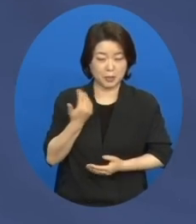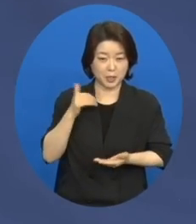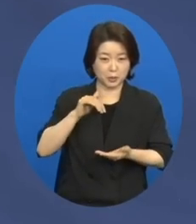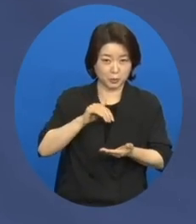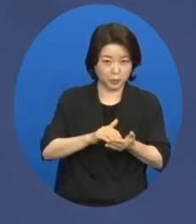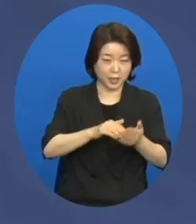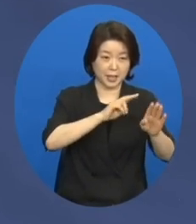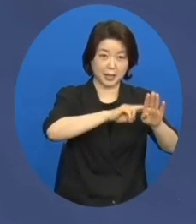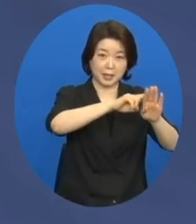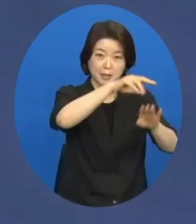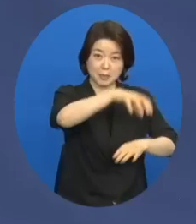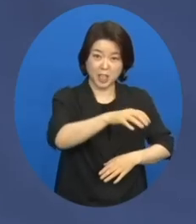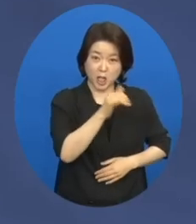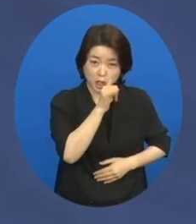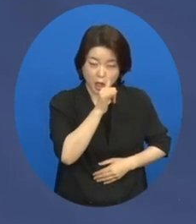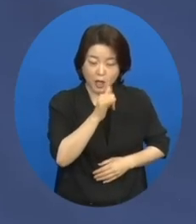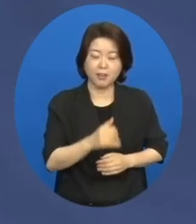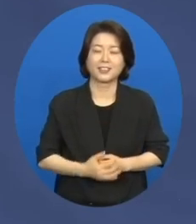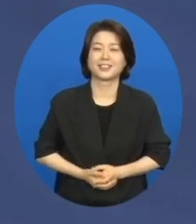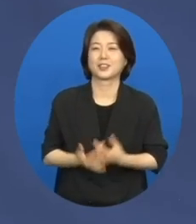베델이 있듯이, 그리고